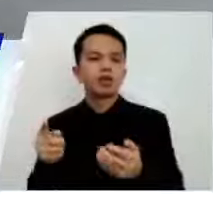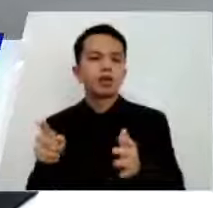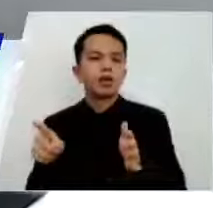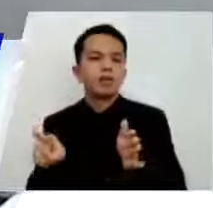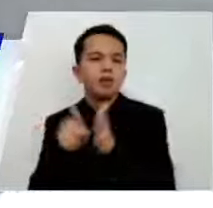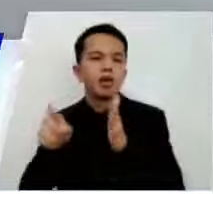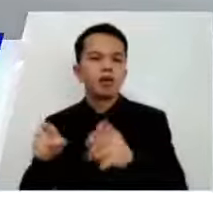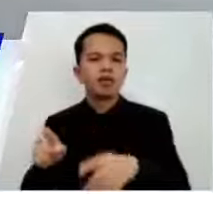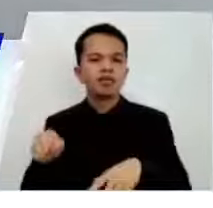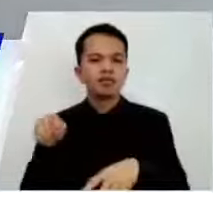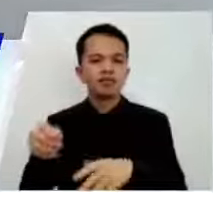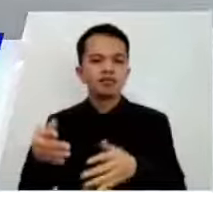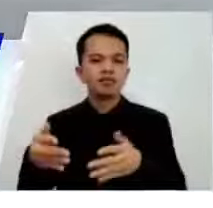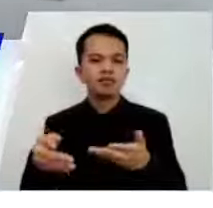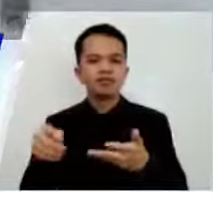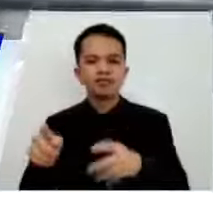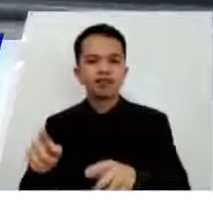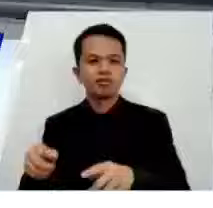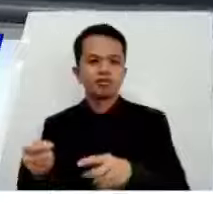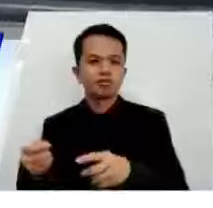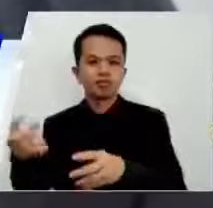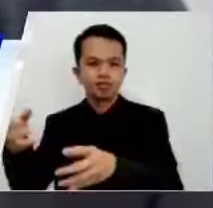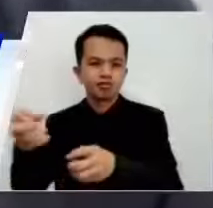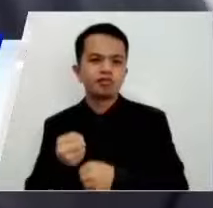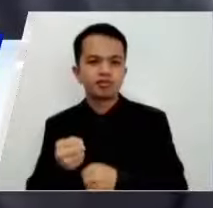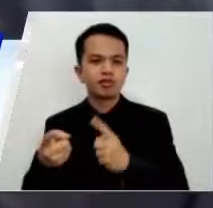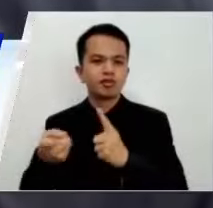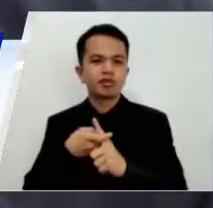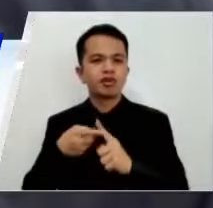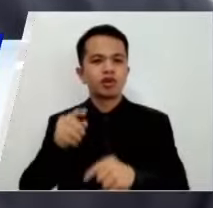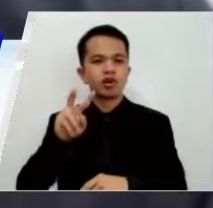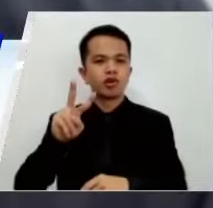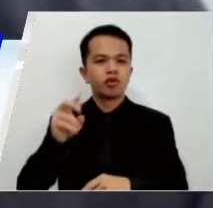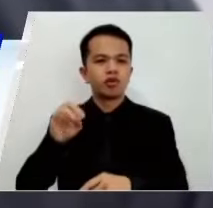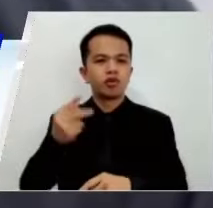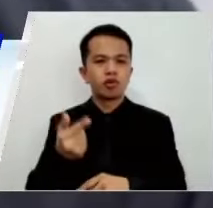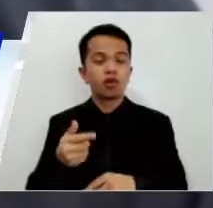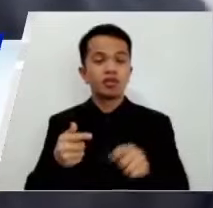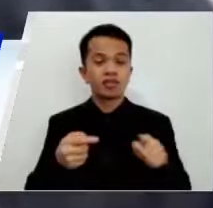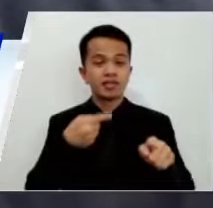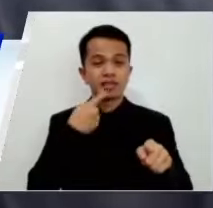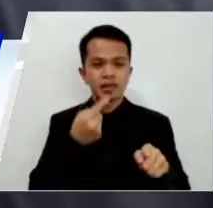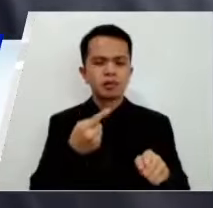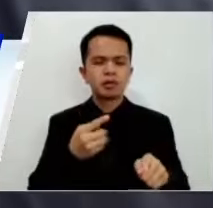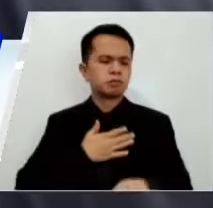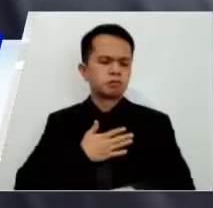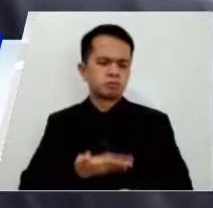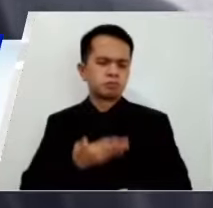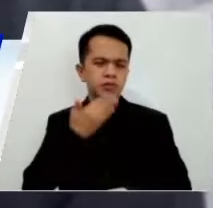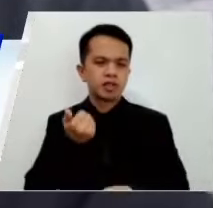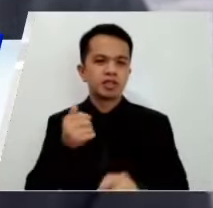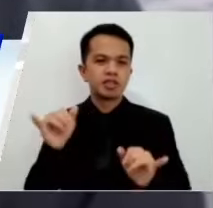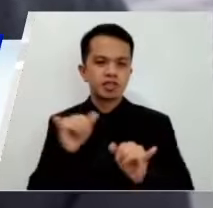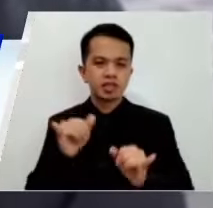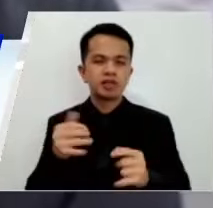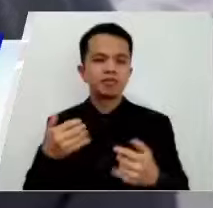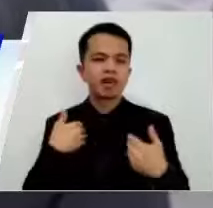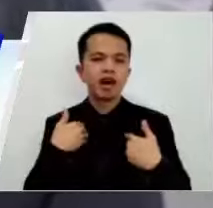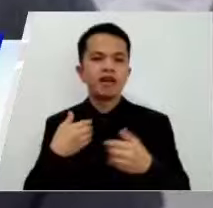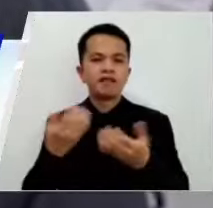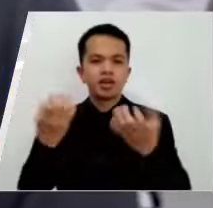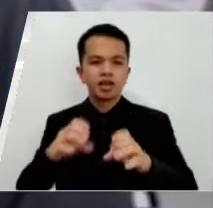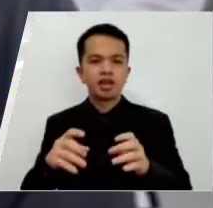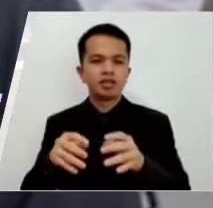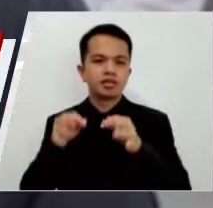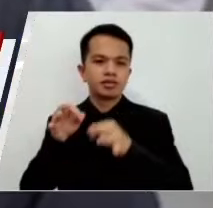ng aktor na si Bong Navarro. Ayon kay Guerrero, minabuti niyang sumuko habang inaapila ang kanyang kaso. You know, I